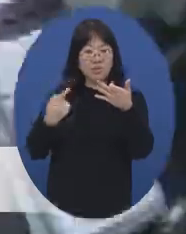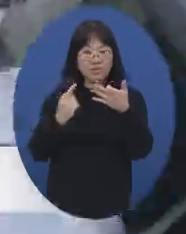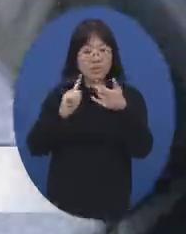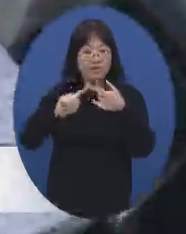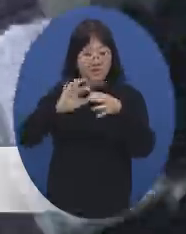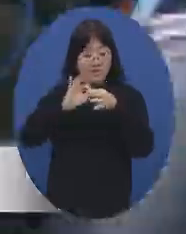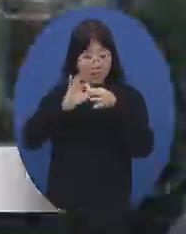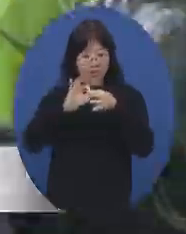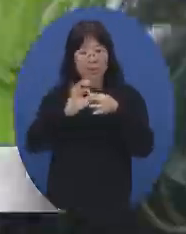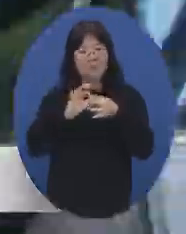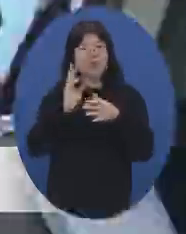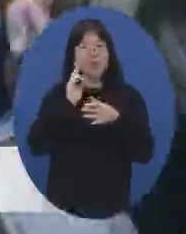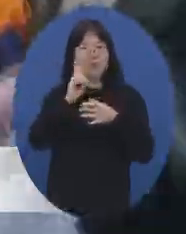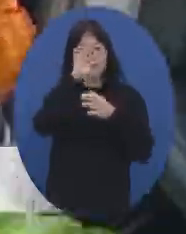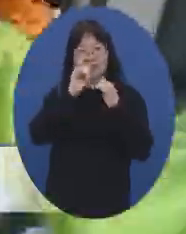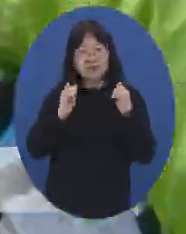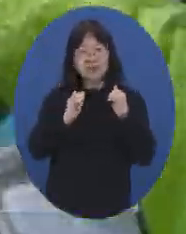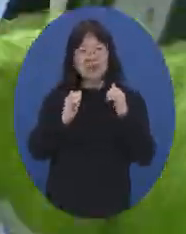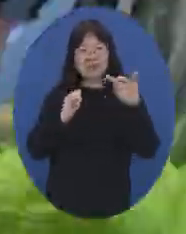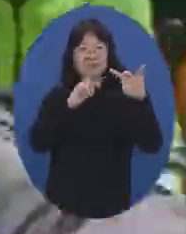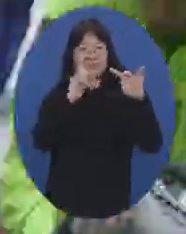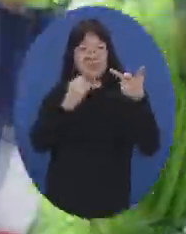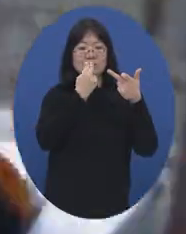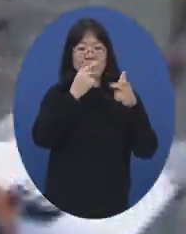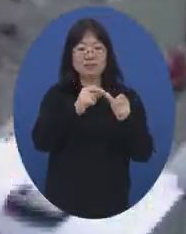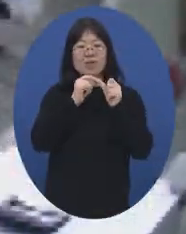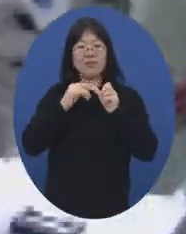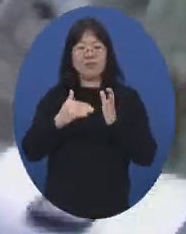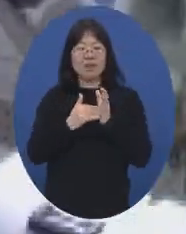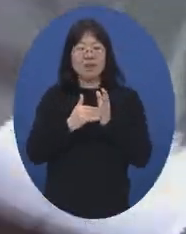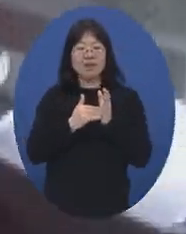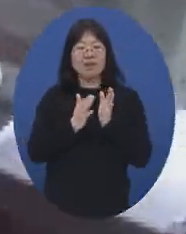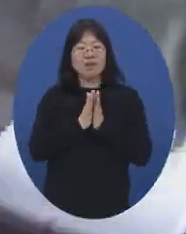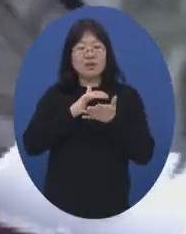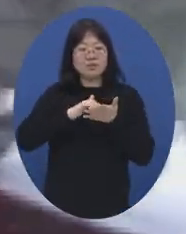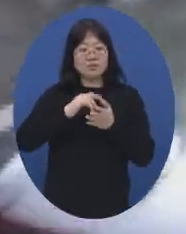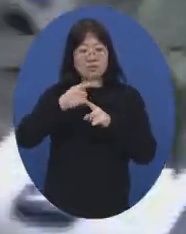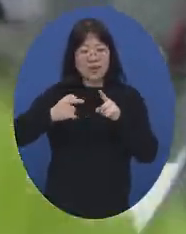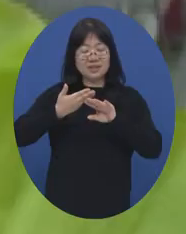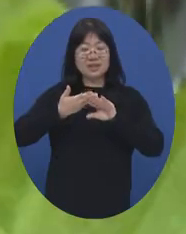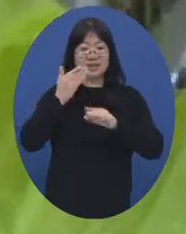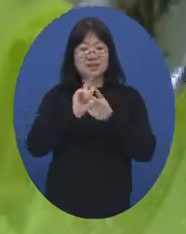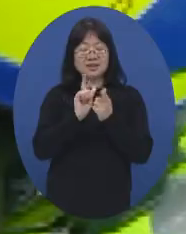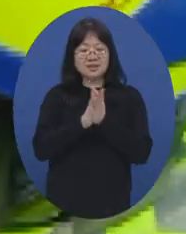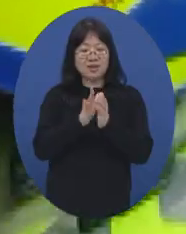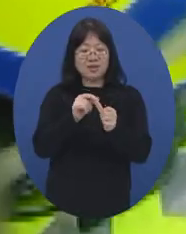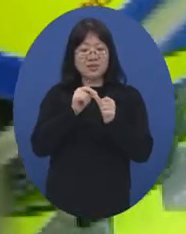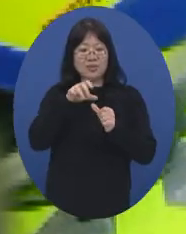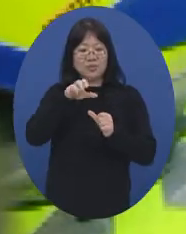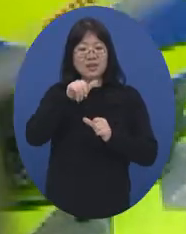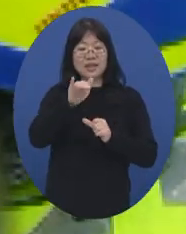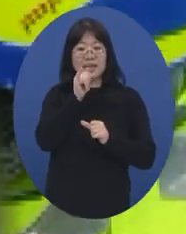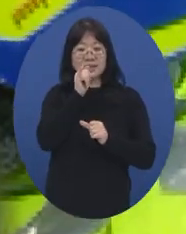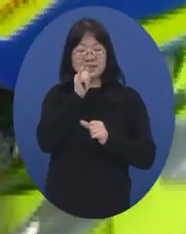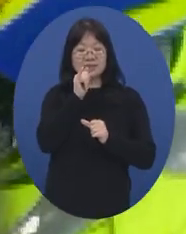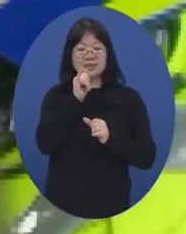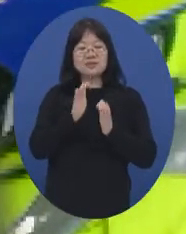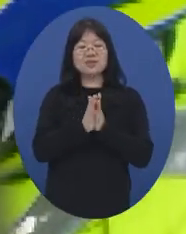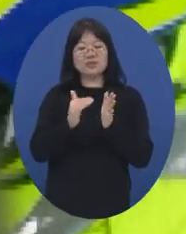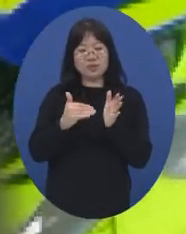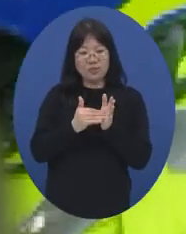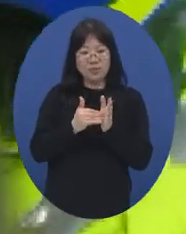통해 중증 외상 환자 17명의 생명을 살렸습니다. 출동 건수의 절반 이상이 실제 구조 현장으로 날아간 현장